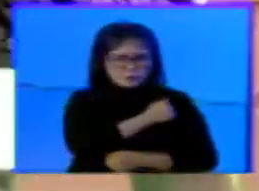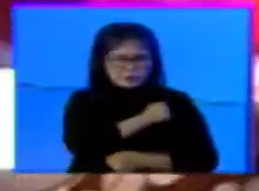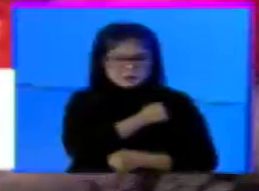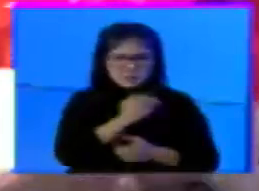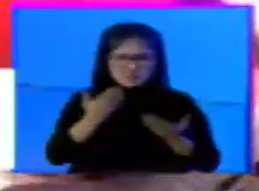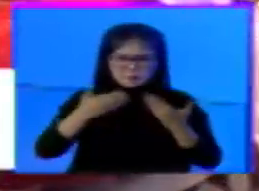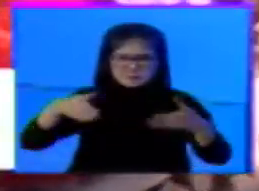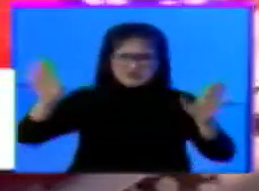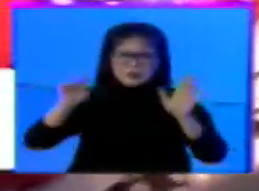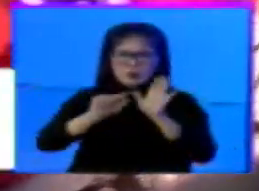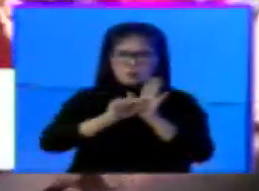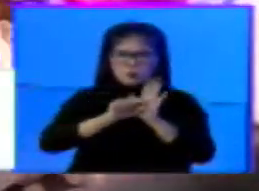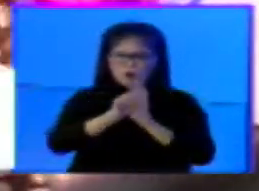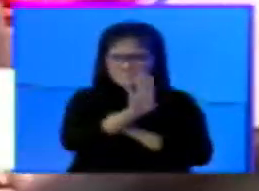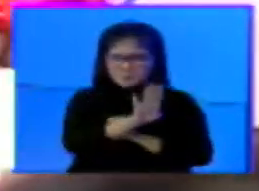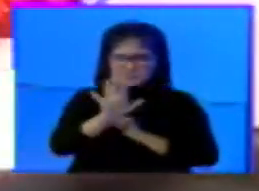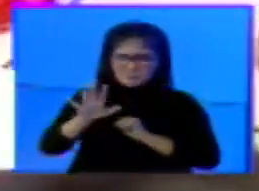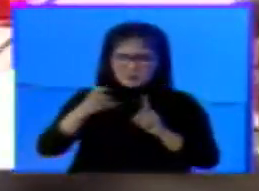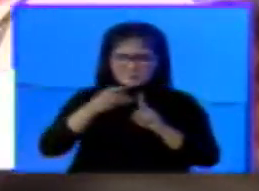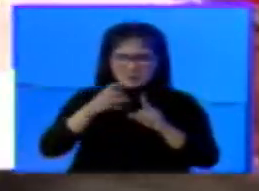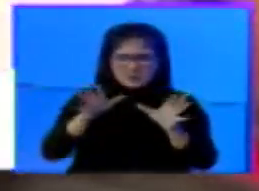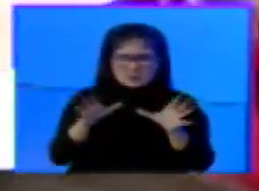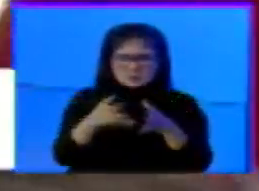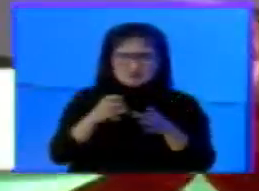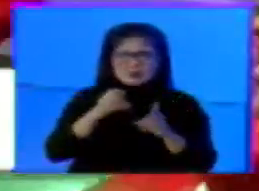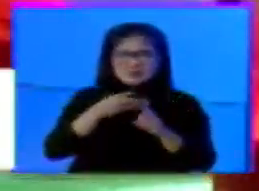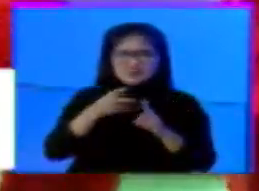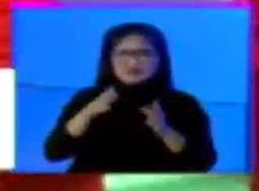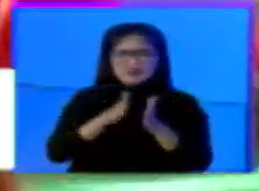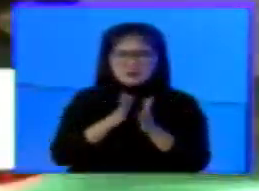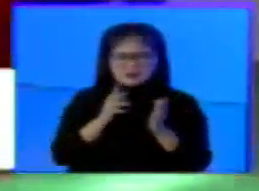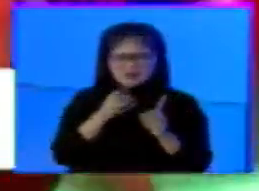UUD 45, Bhinneka Tunggal Ika, dan NKRI.